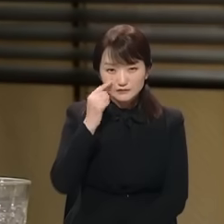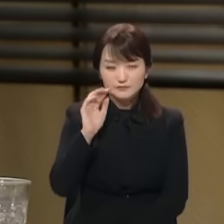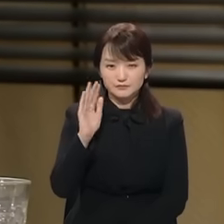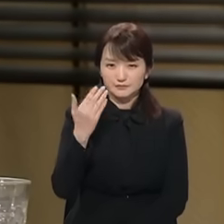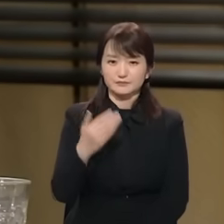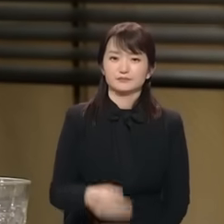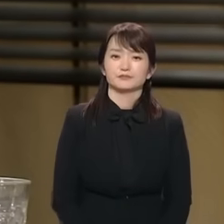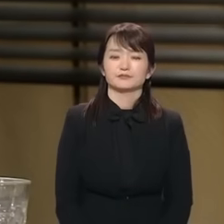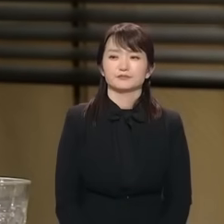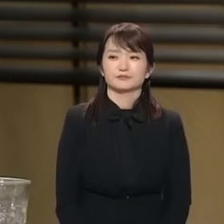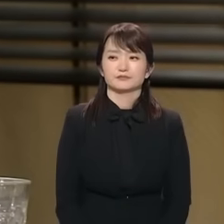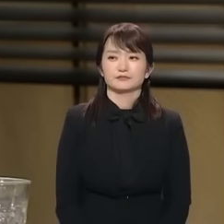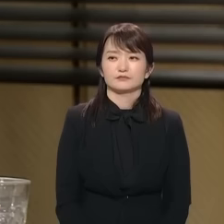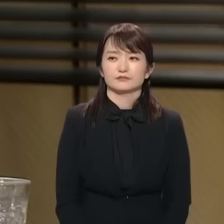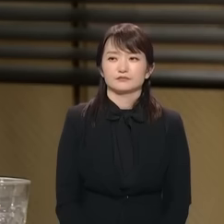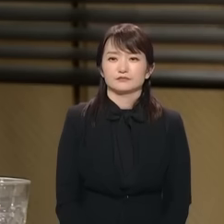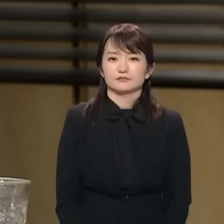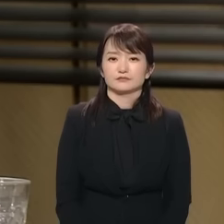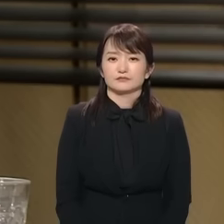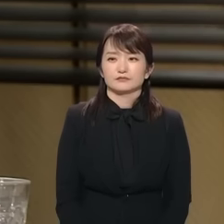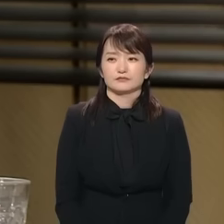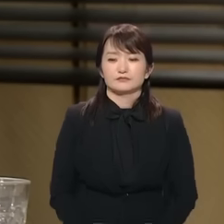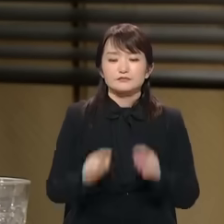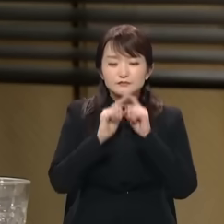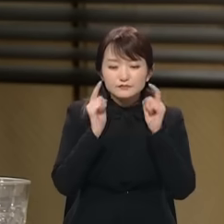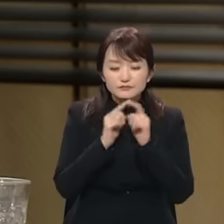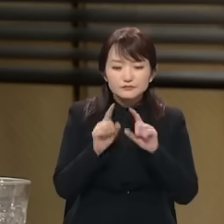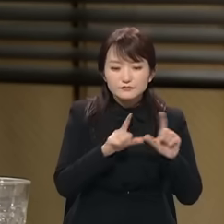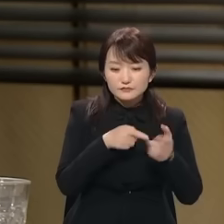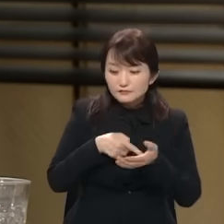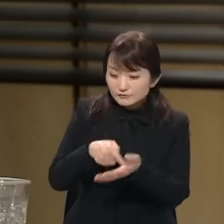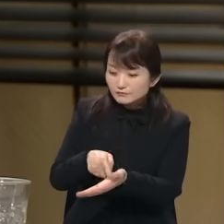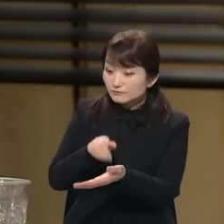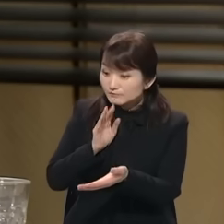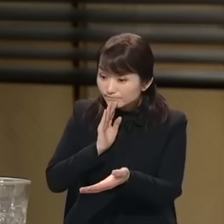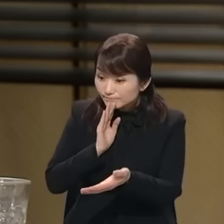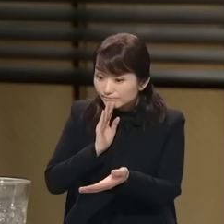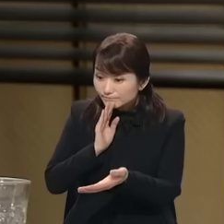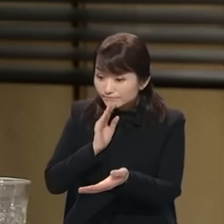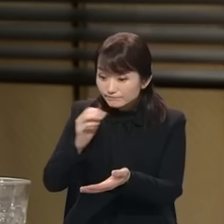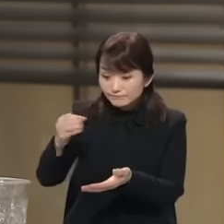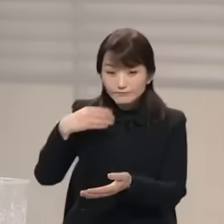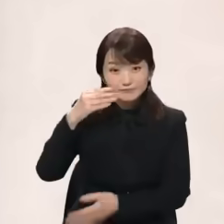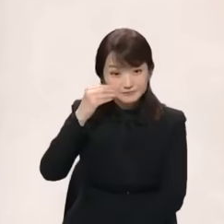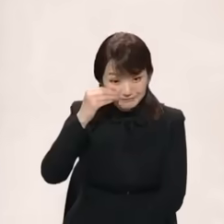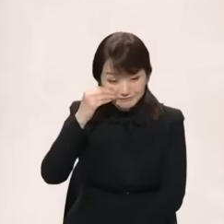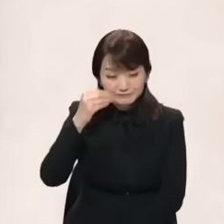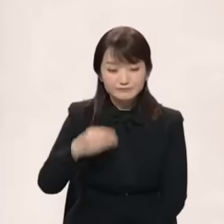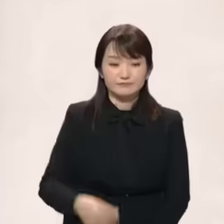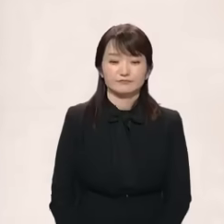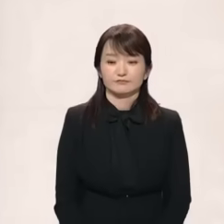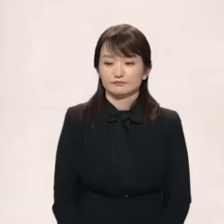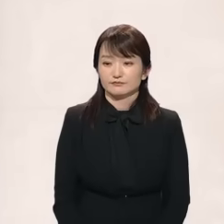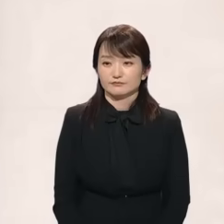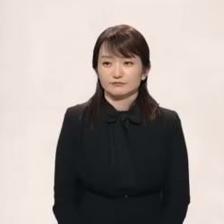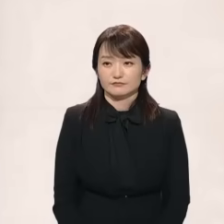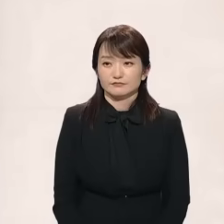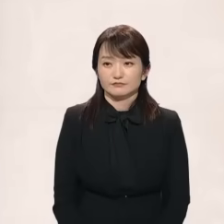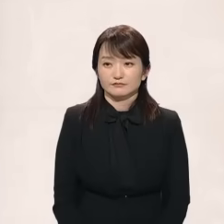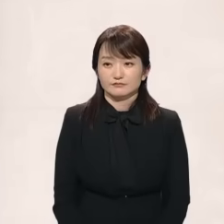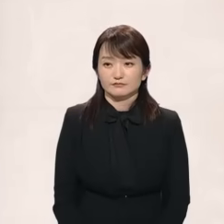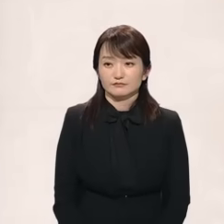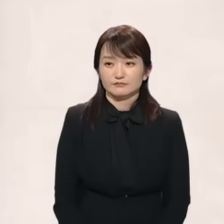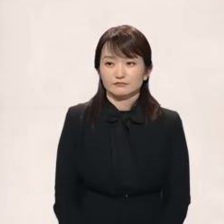듭니다 제작진에서 프라이빗 신청을 해야 만날 수 있다는게 사실인가요 네라고 답을 했고 그런데요 하니까 해당